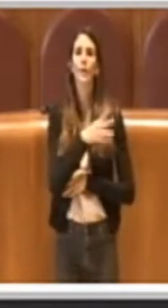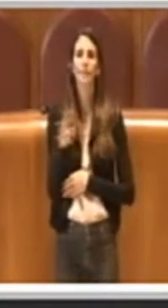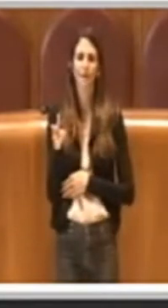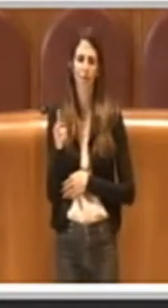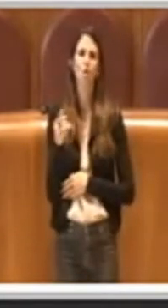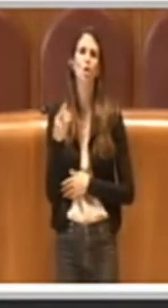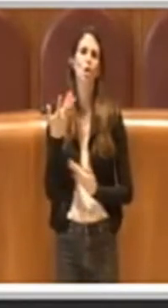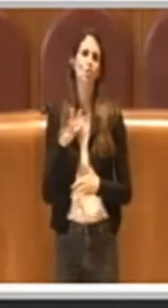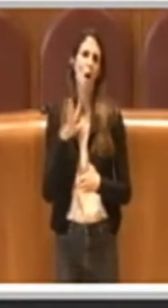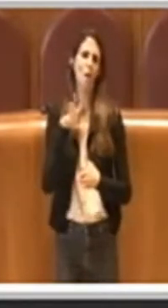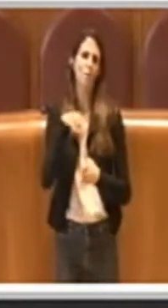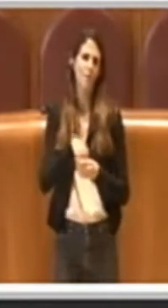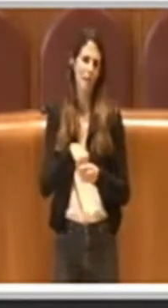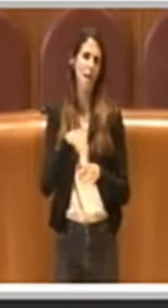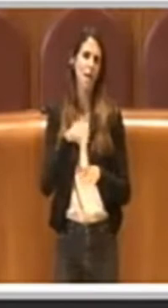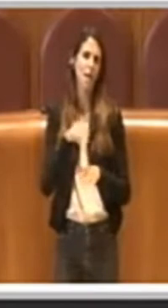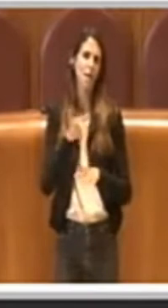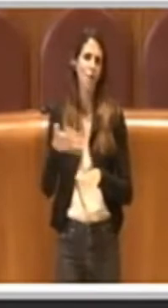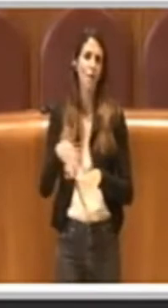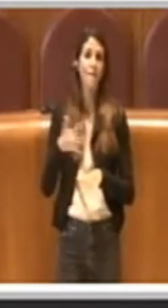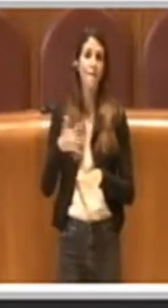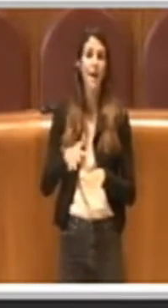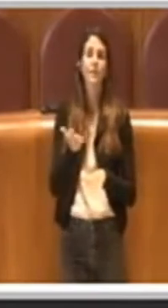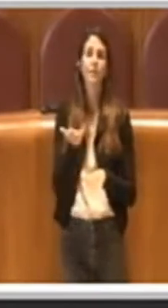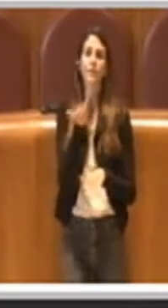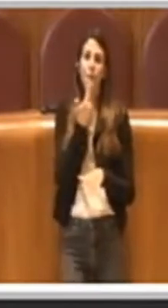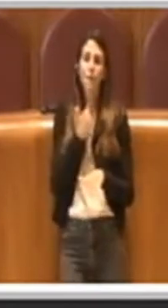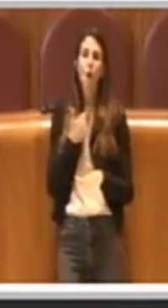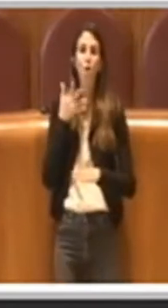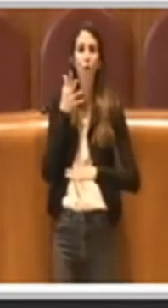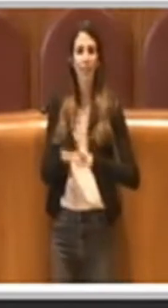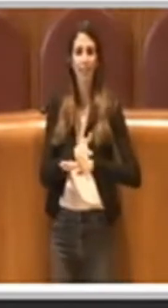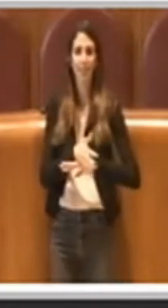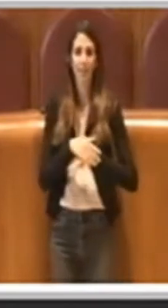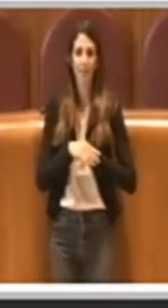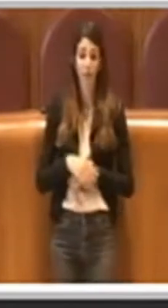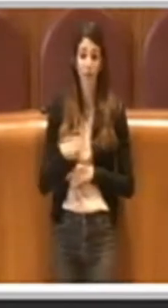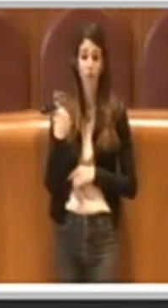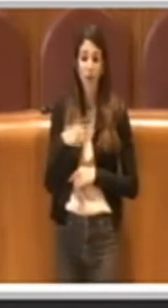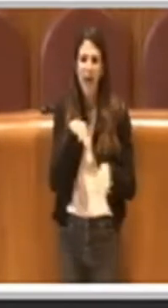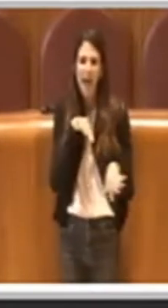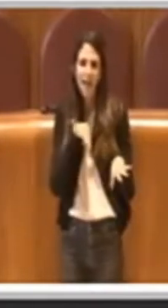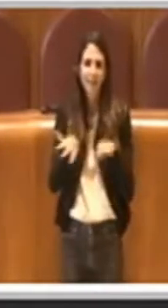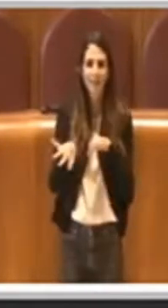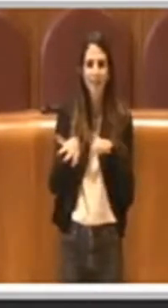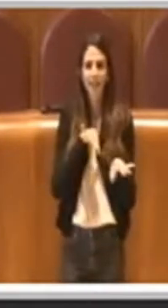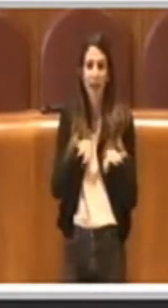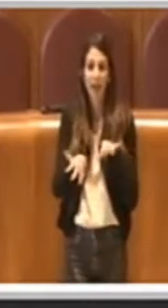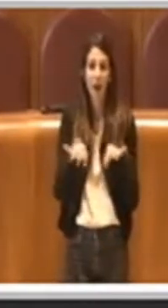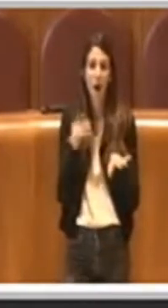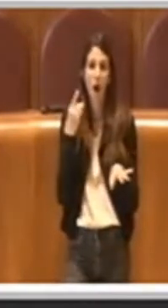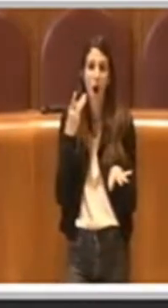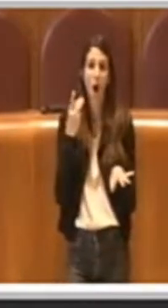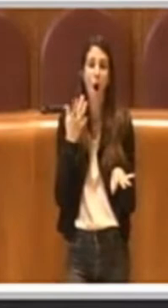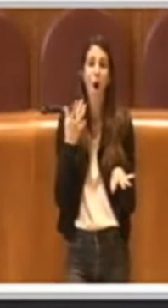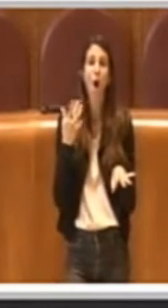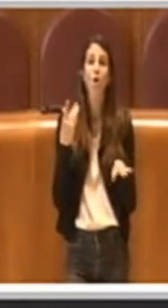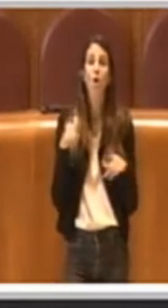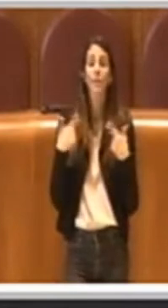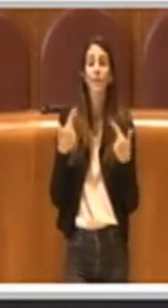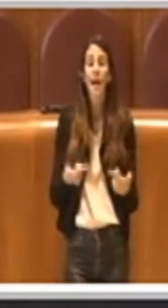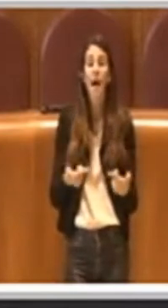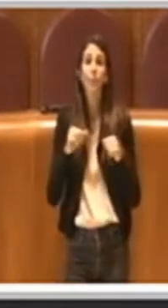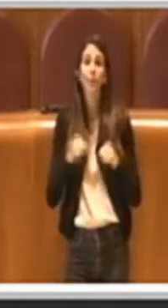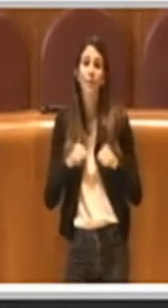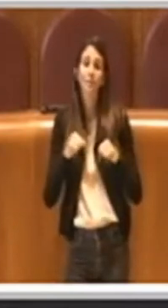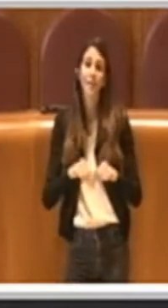portare avanti questo questo intervento ripeterà strategico perché consentirebbe a tutti i settori del quadrante